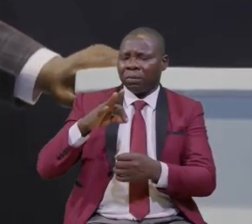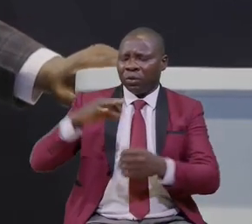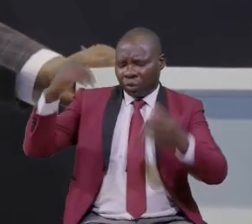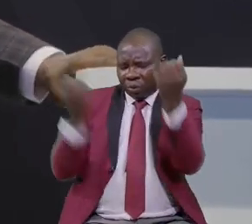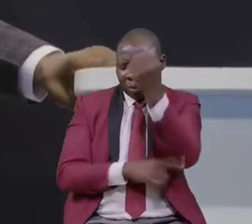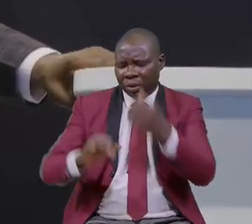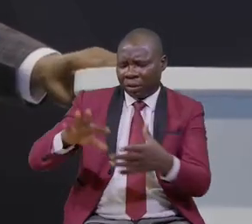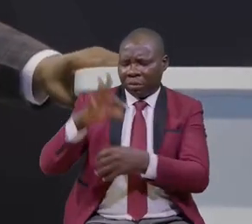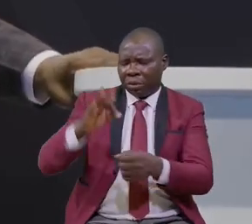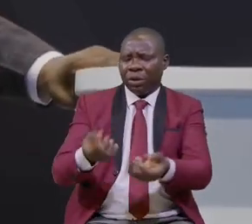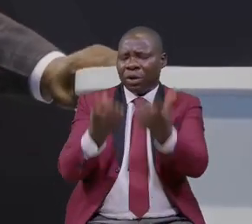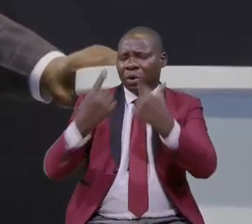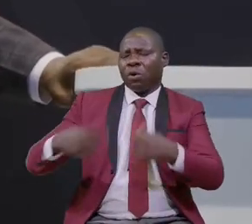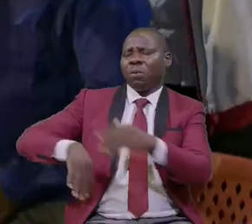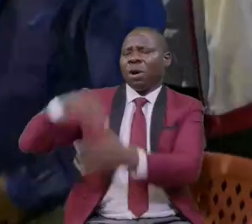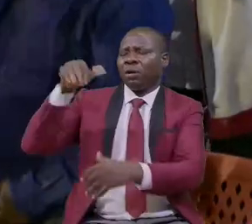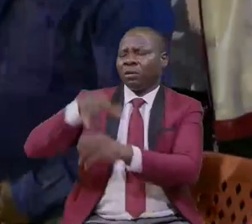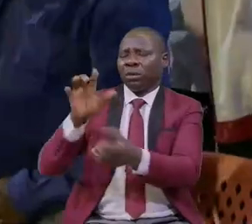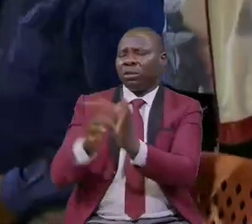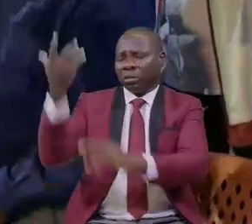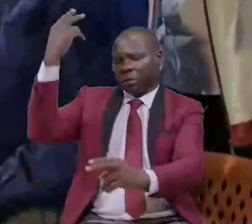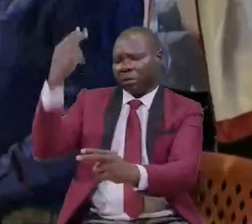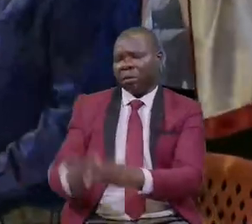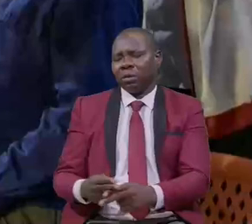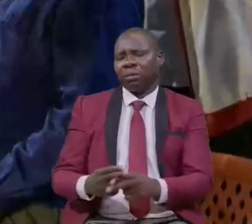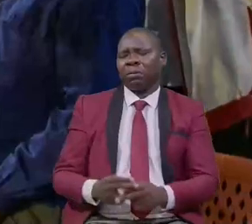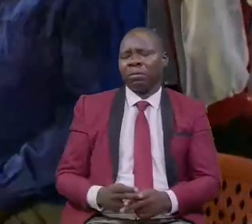tourmentant, sortez au nom de Jésus.